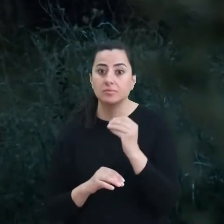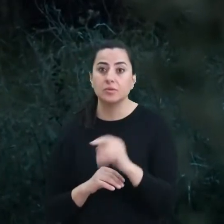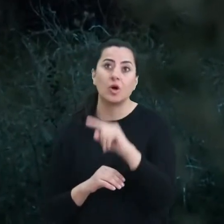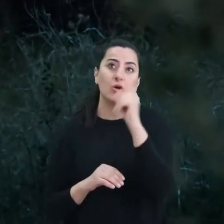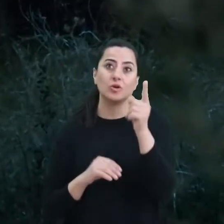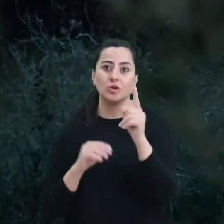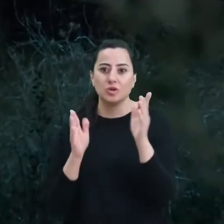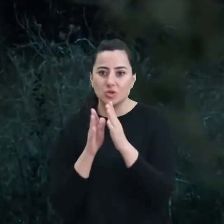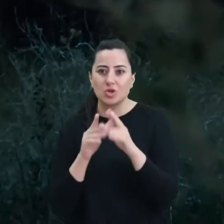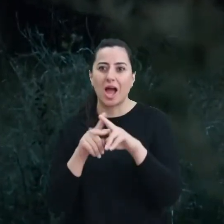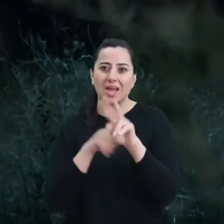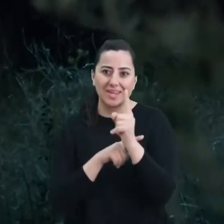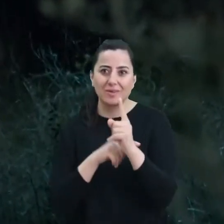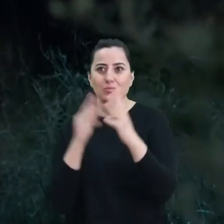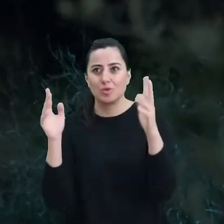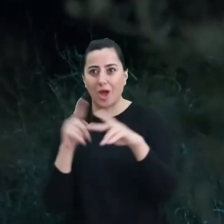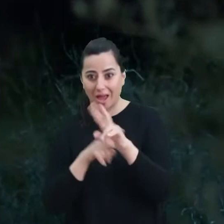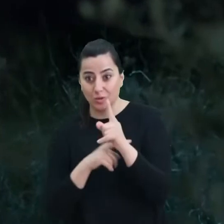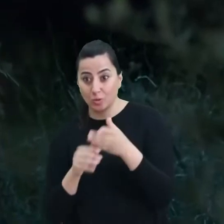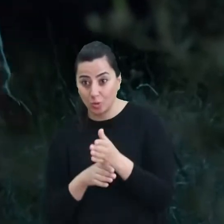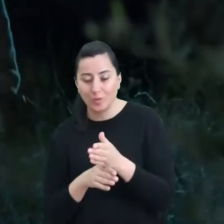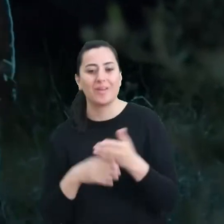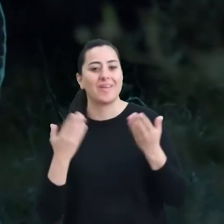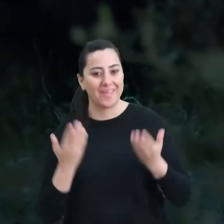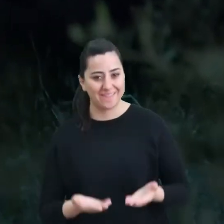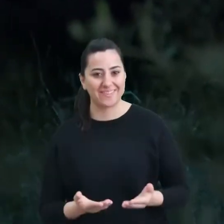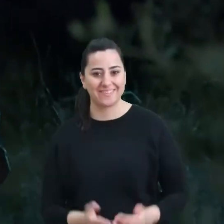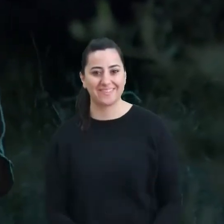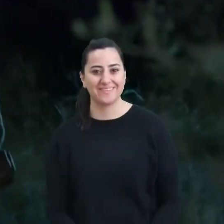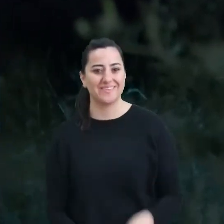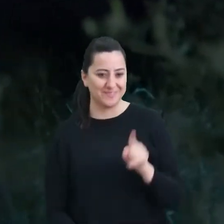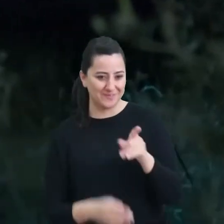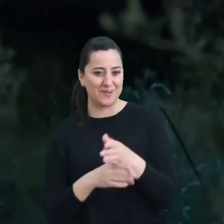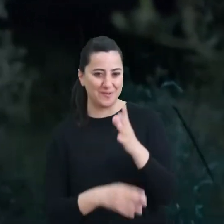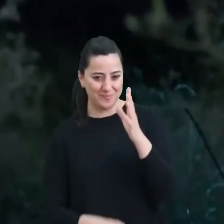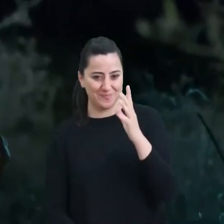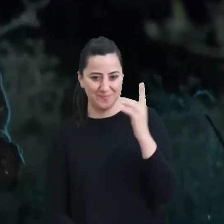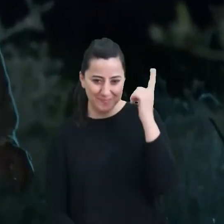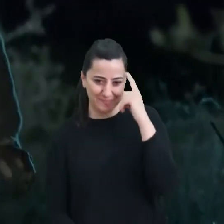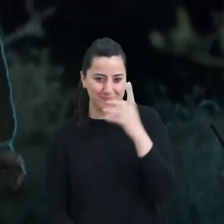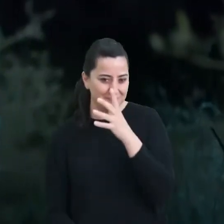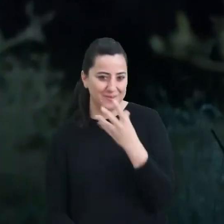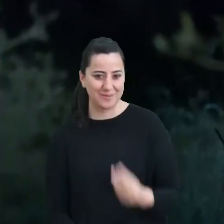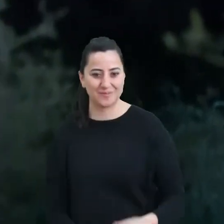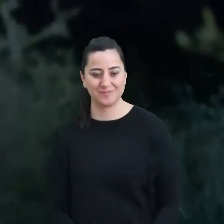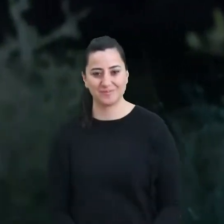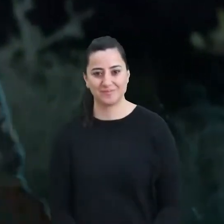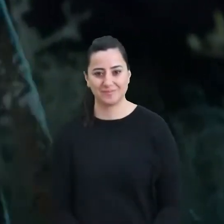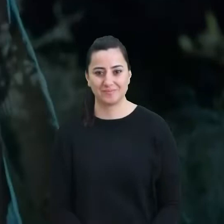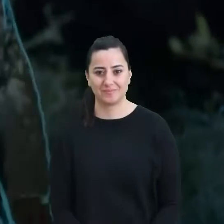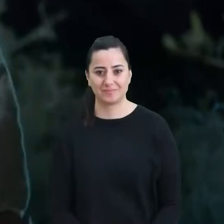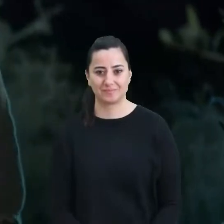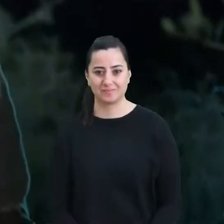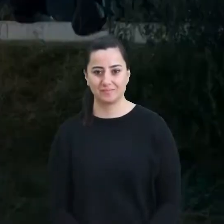Şuradaki de küçük ayılan büyük ayıdın değil mi? Bak, bu defa doğru bildin. Sese doğru yürüyüp